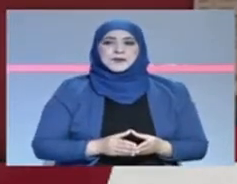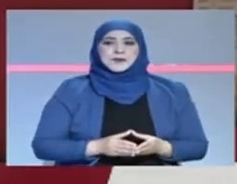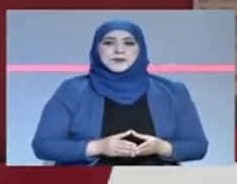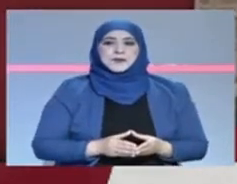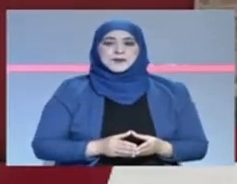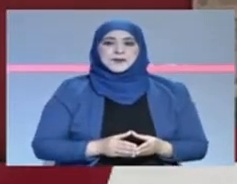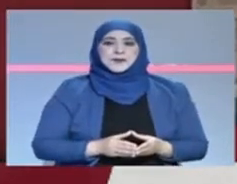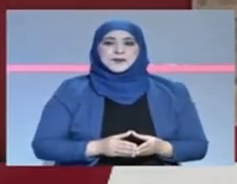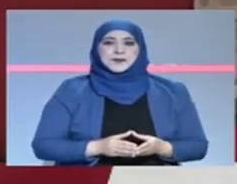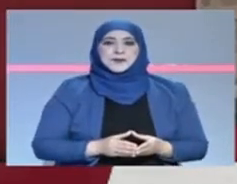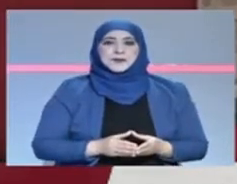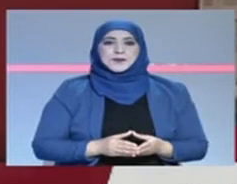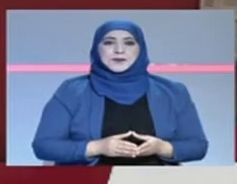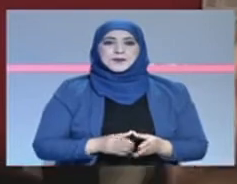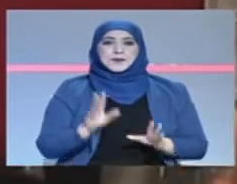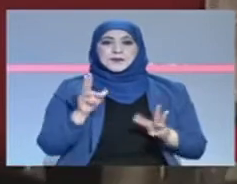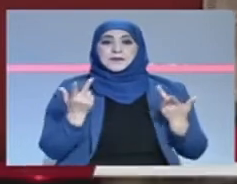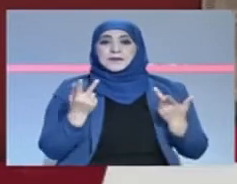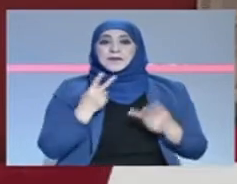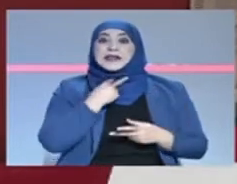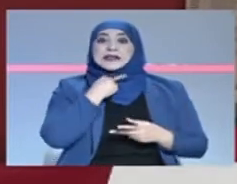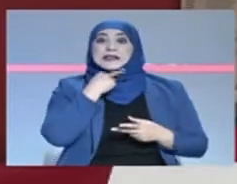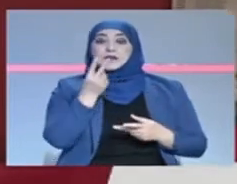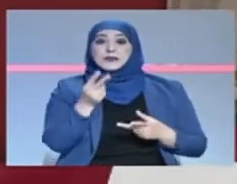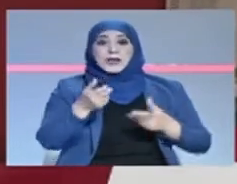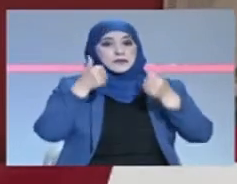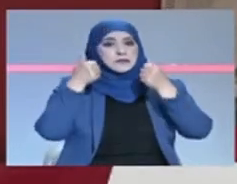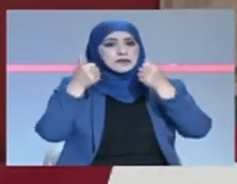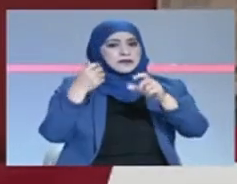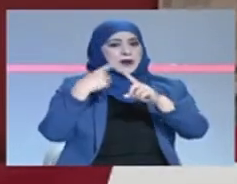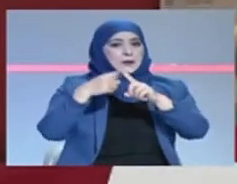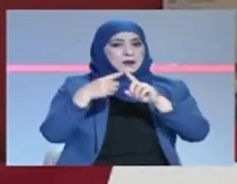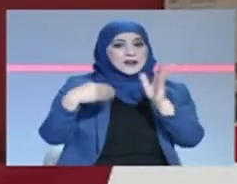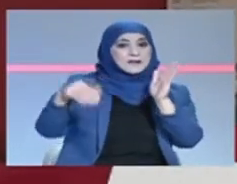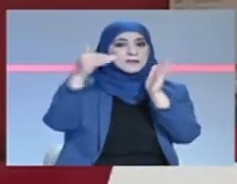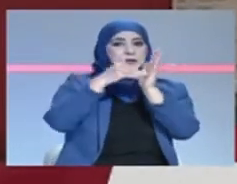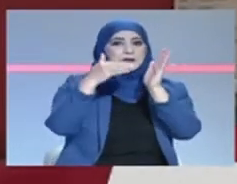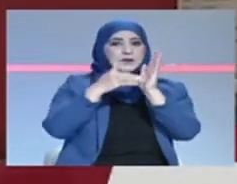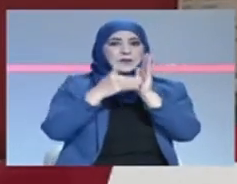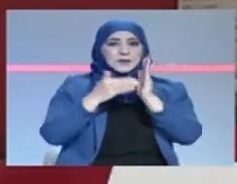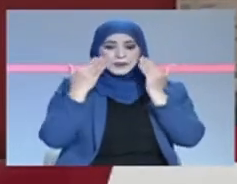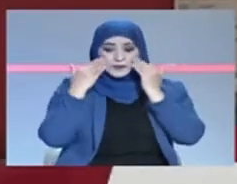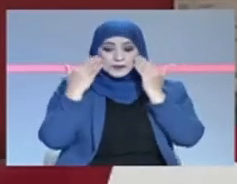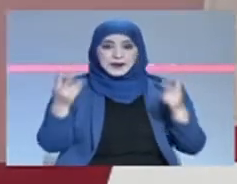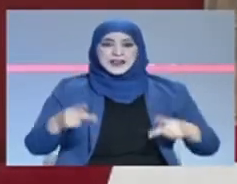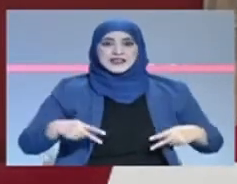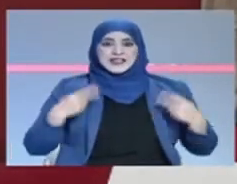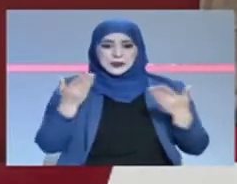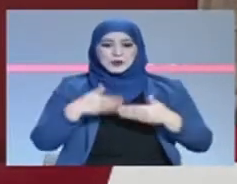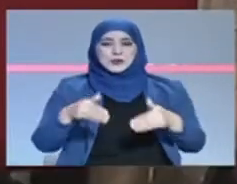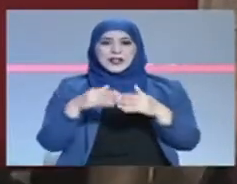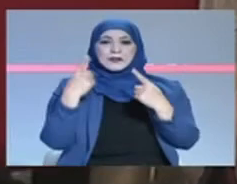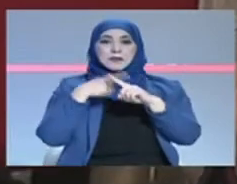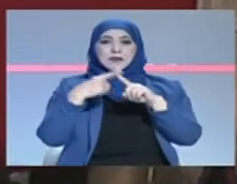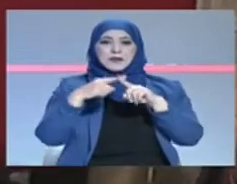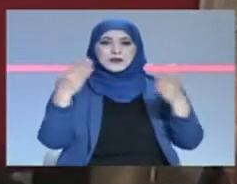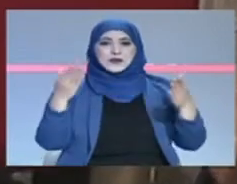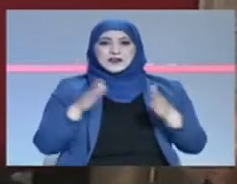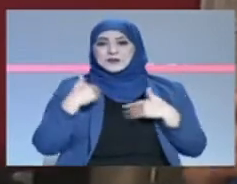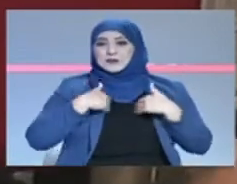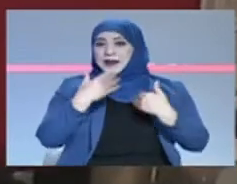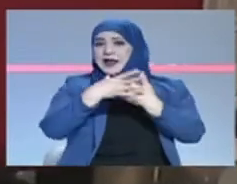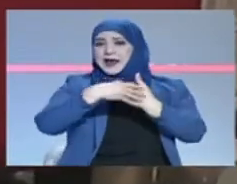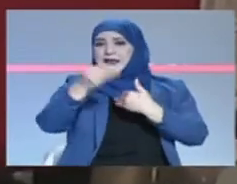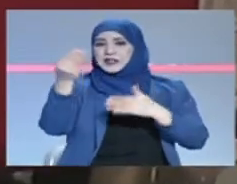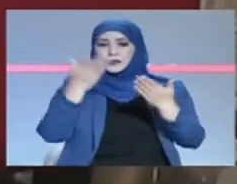صوت مخدوم يعيشك، يزيدك حاجة ويعيشك أجواء أخرى، وخرجت